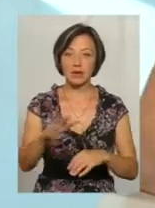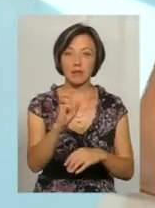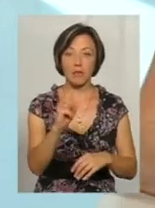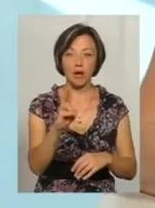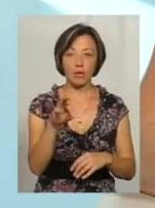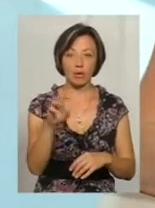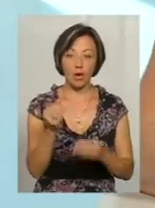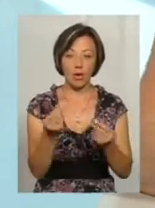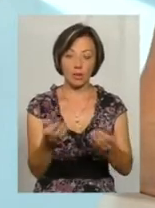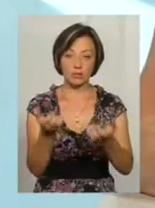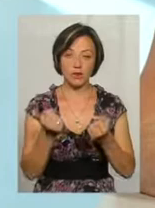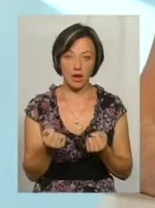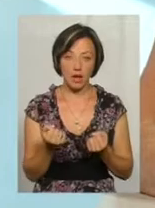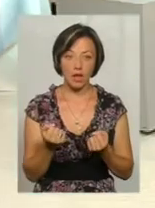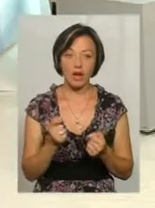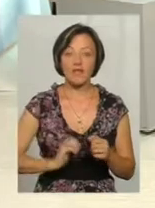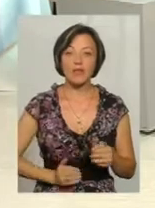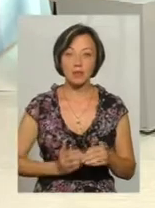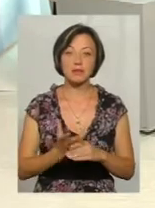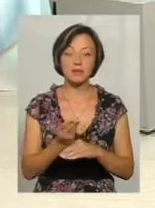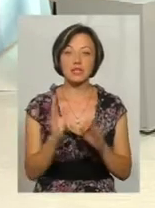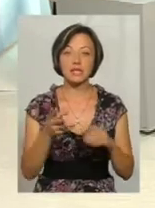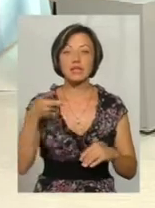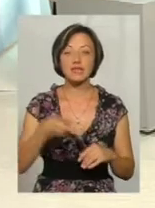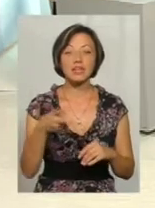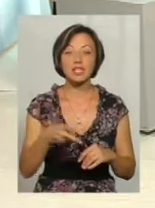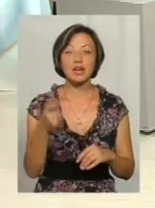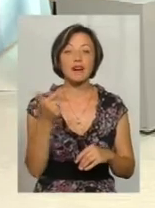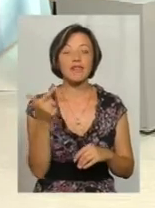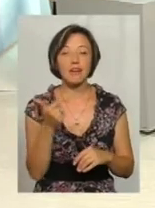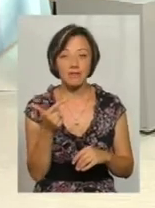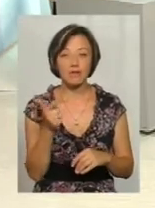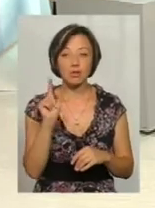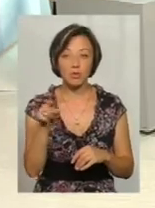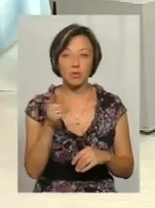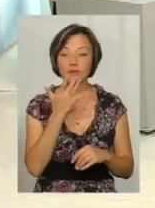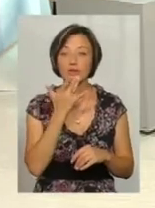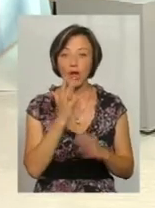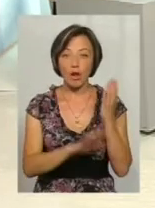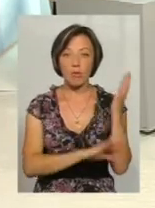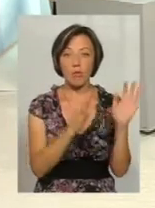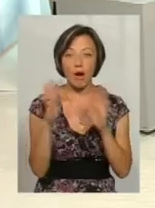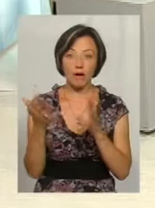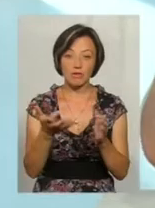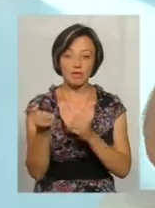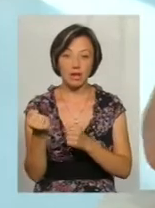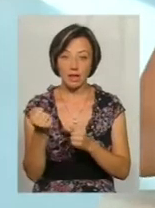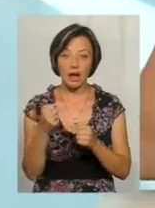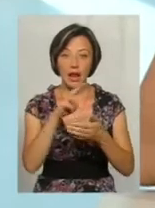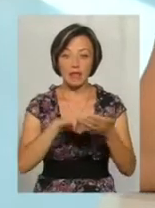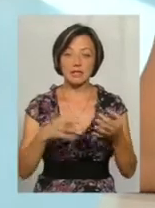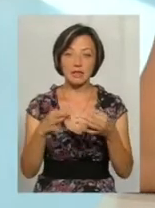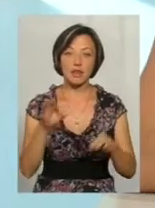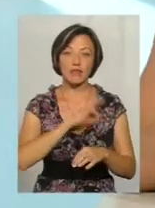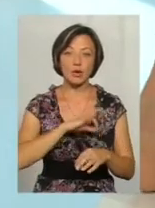Бакути, бере гроші. Причому та фірма заплатила тільки 2 тисячі гривень тому самому національному парку, де вона взяла ліцензію на